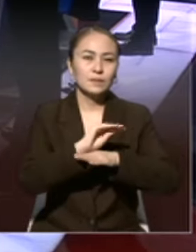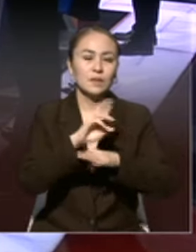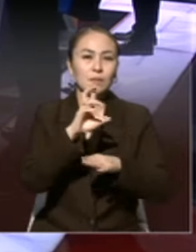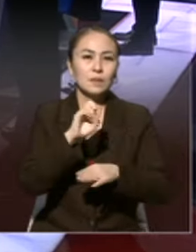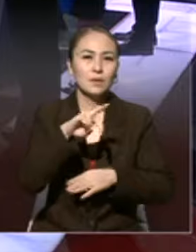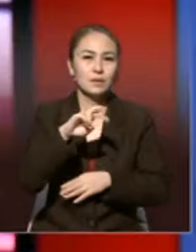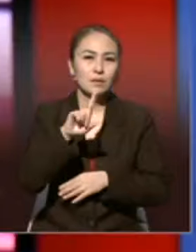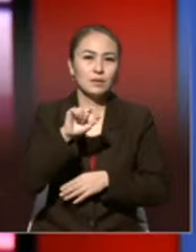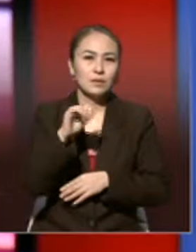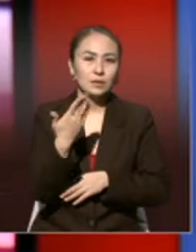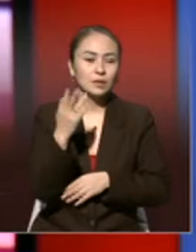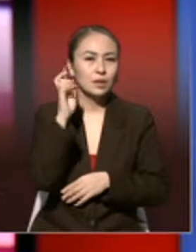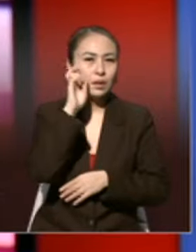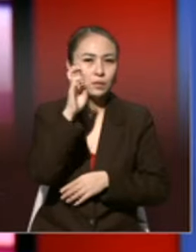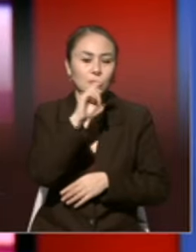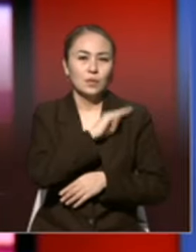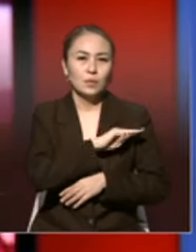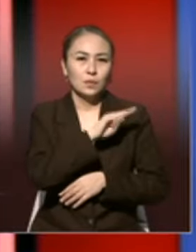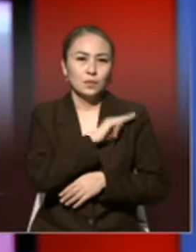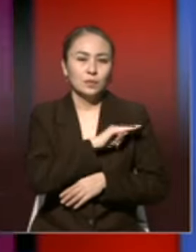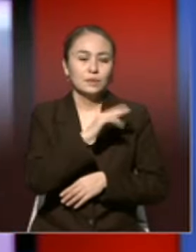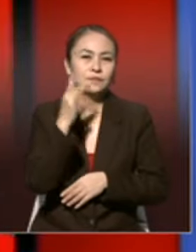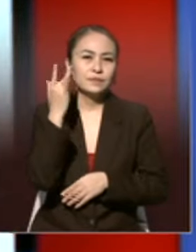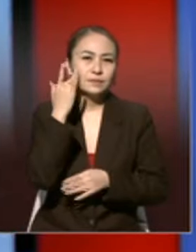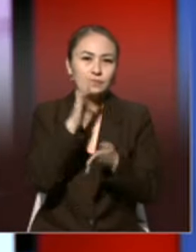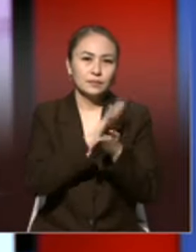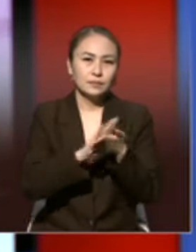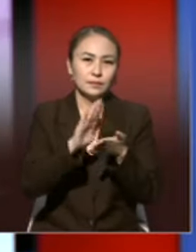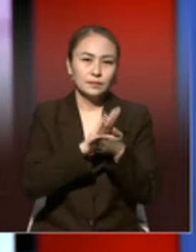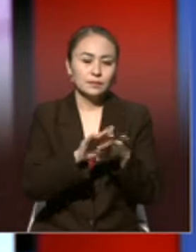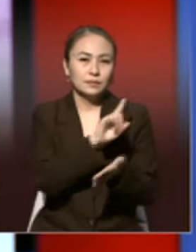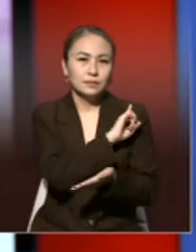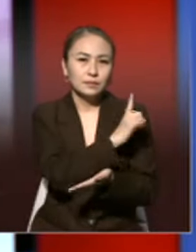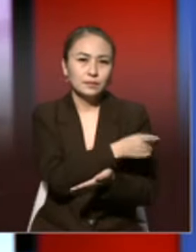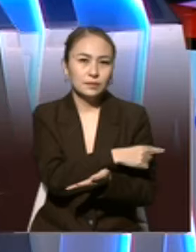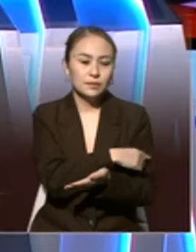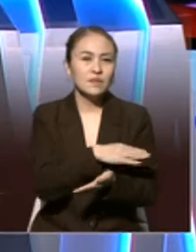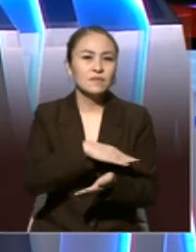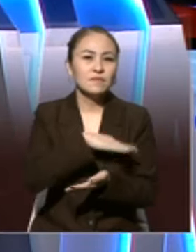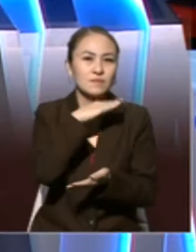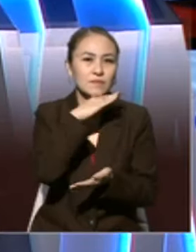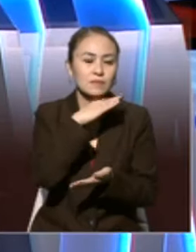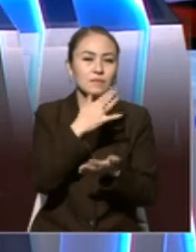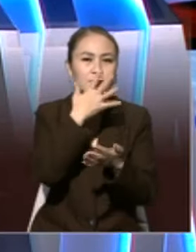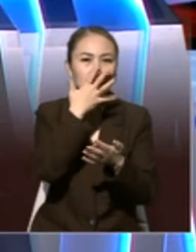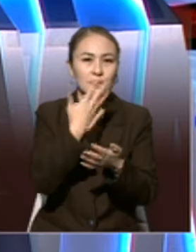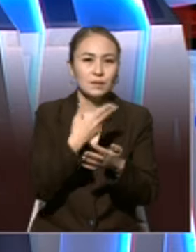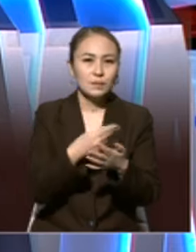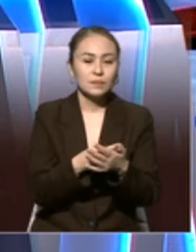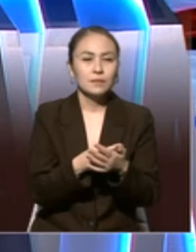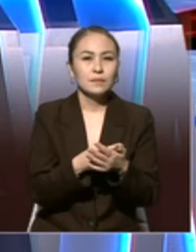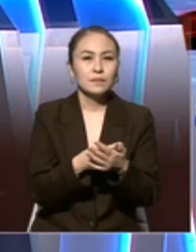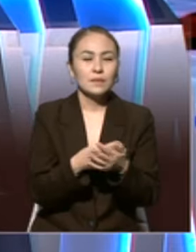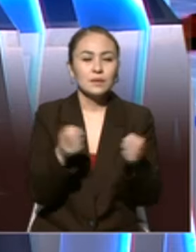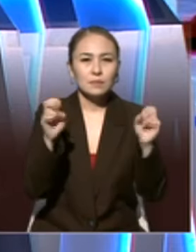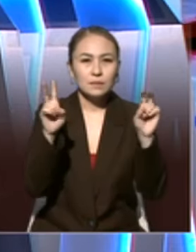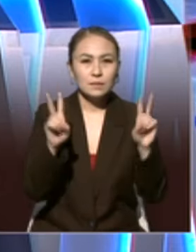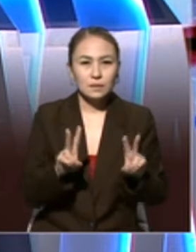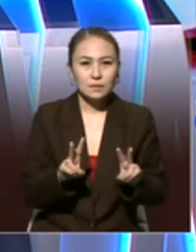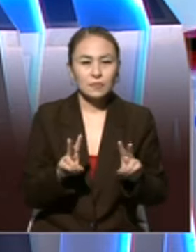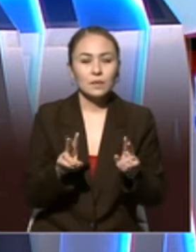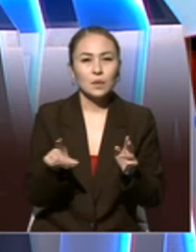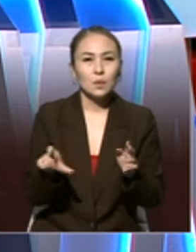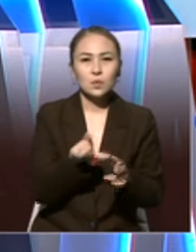да мемлекеттік органдардың жұмылдырылып жатқан күштері жеткілікті. Олар өзіміздің сол арнайы